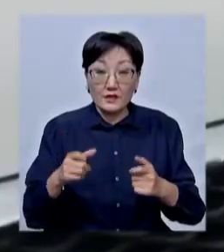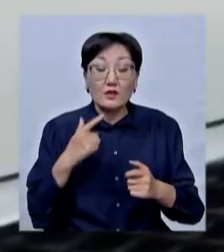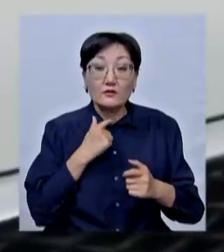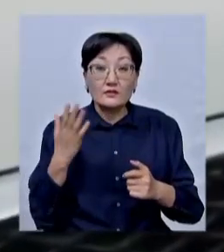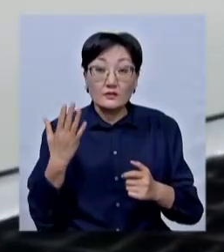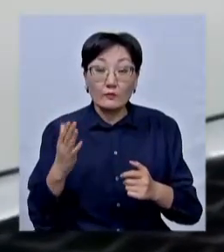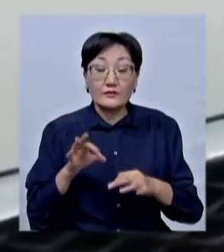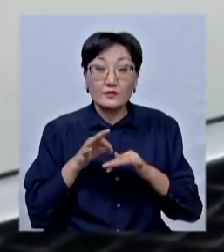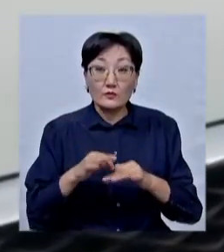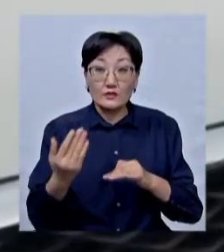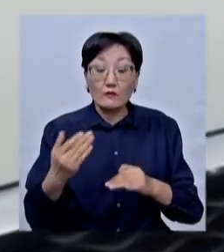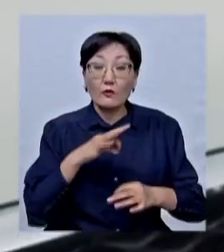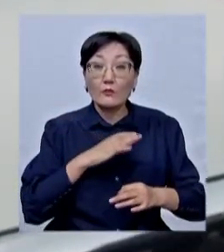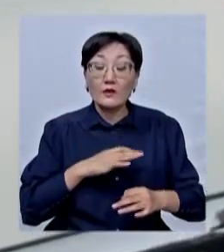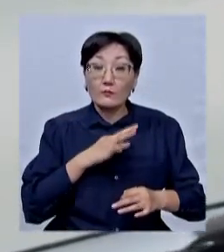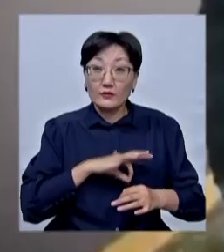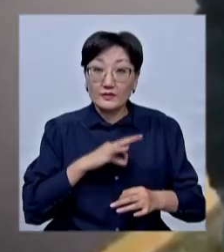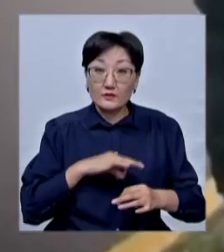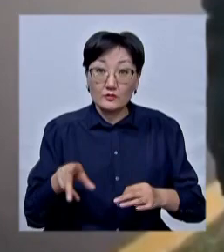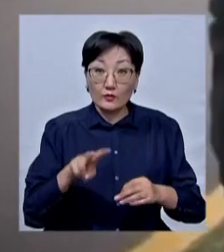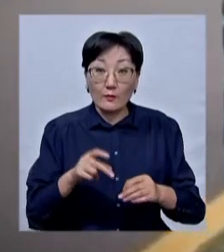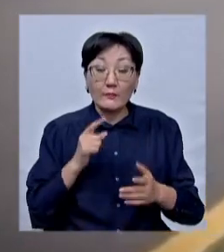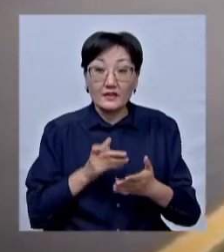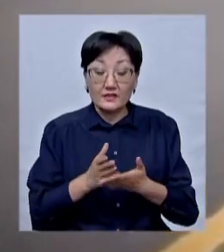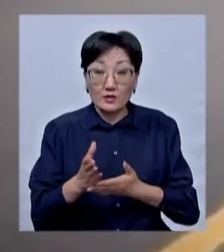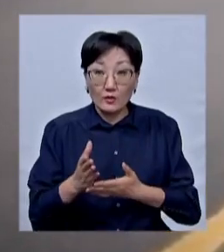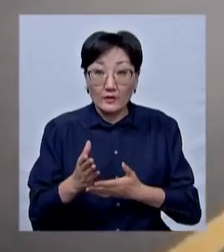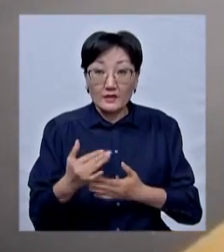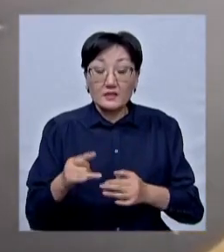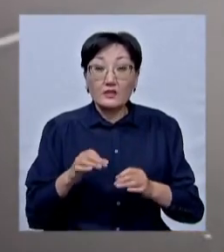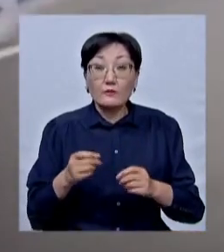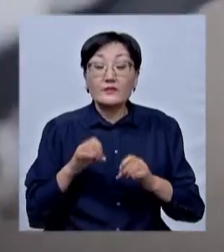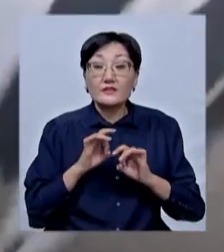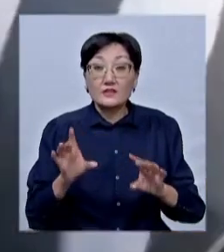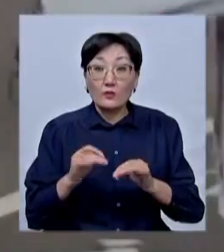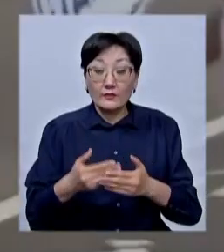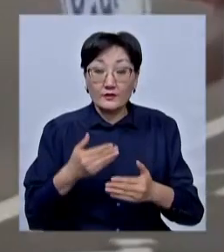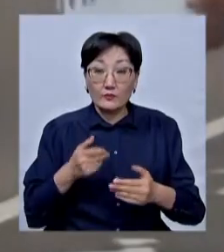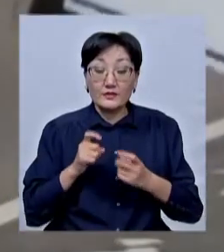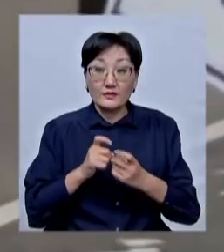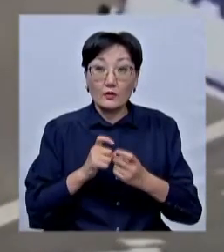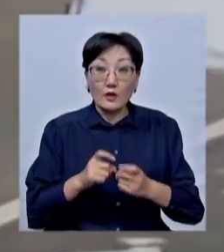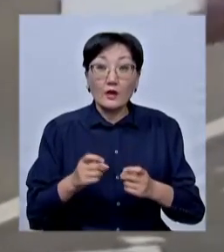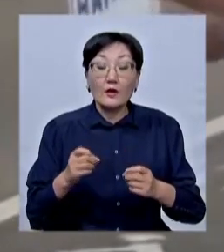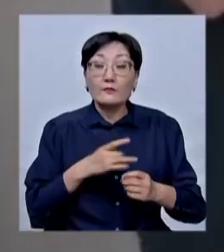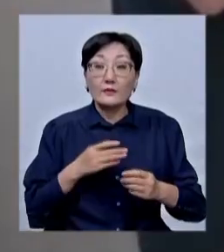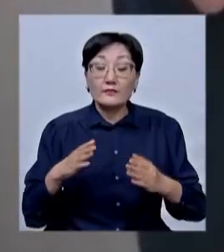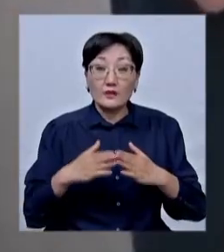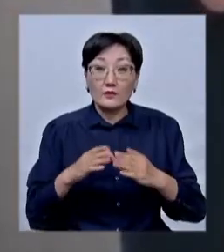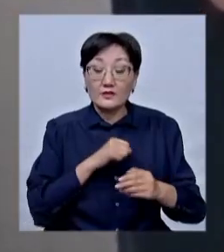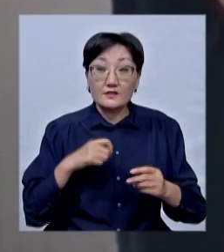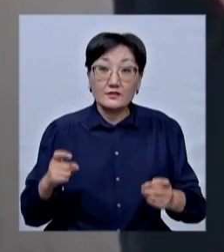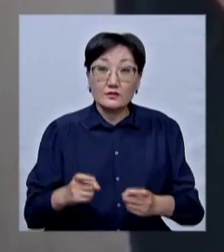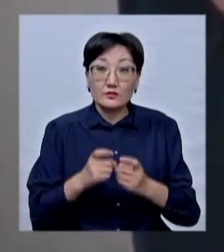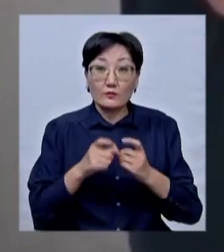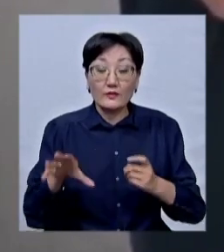голосование складывается в его пользу. Мировые эксперты и политологи тем временем окрестили нынешнюю борьбу за Белый дом самой скандальной